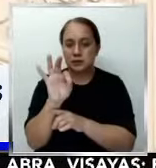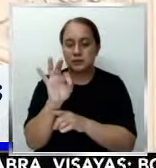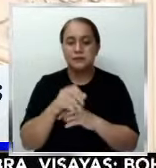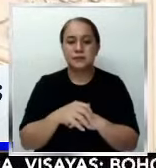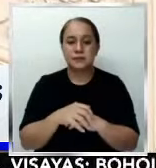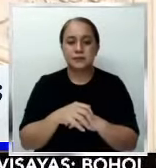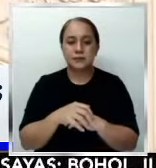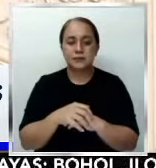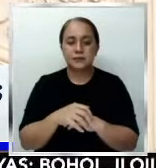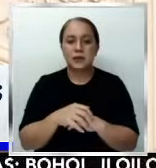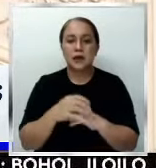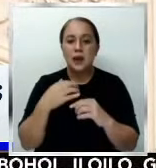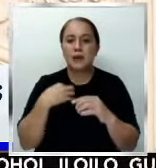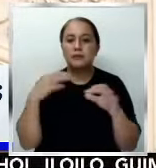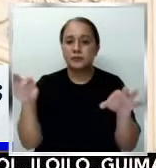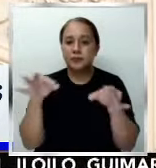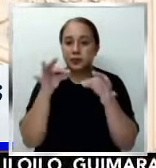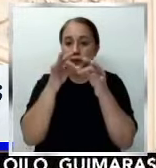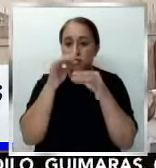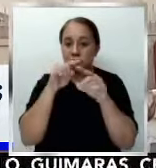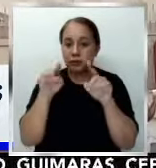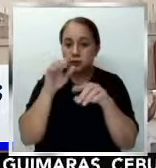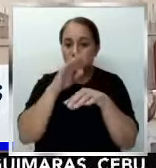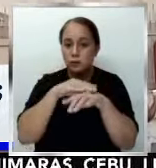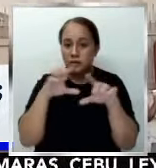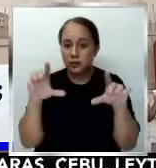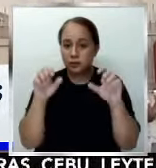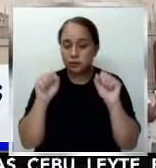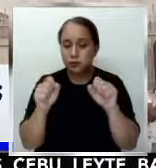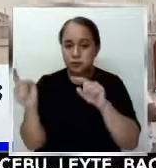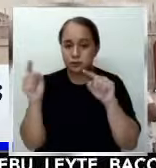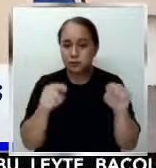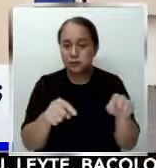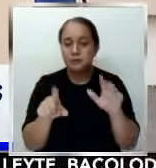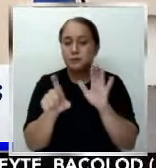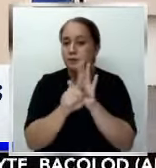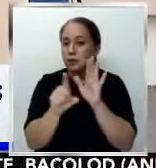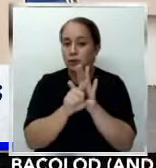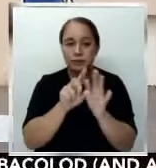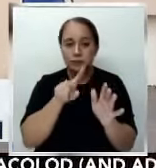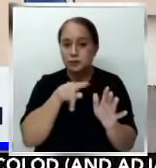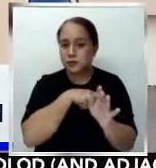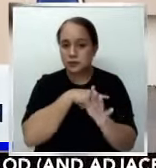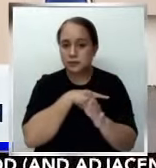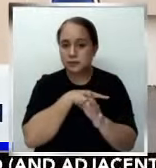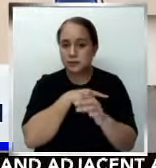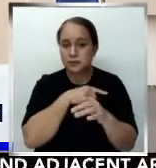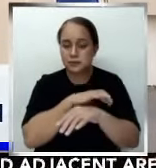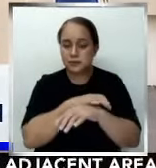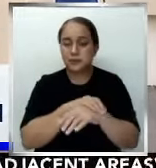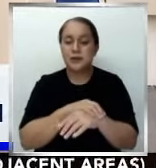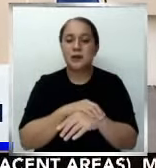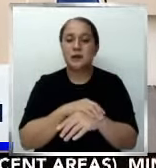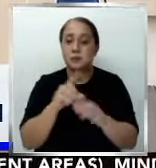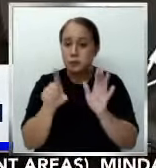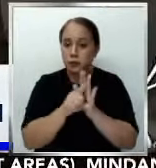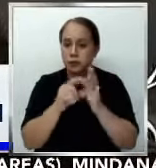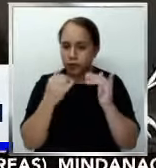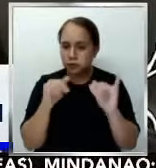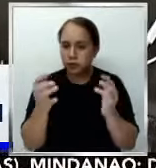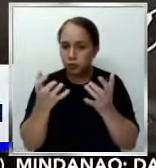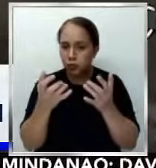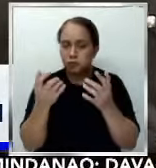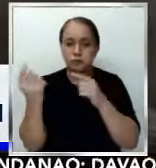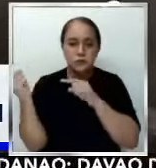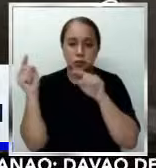May misa pero online lang pwede dumalo. Bawal ang personal. Bawal man, balak pa rin magpunta ng ilang debotong